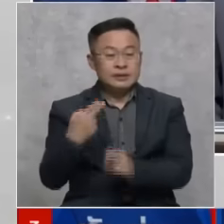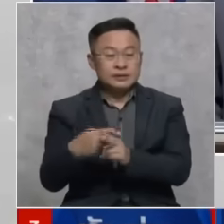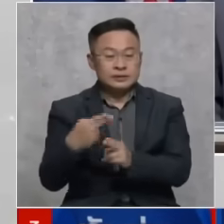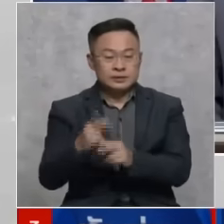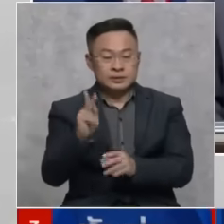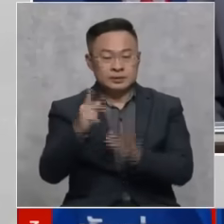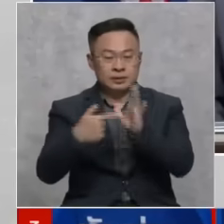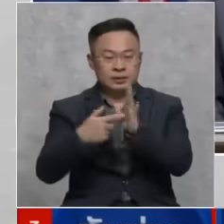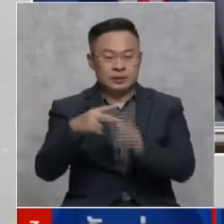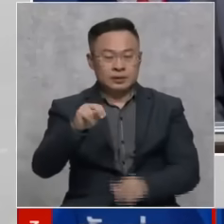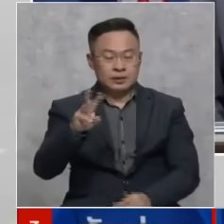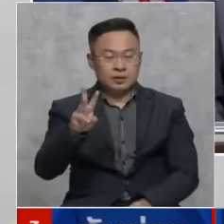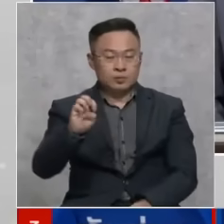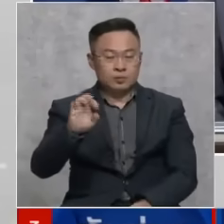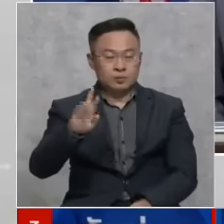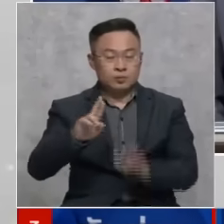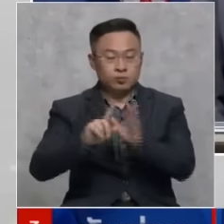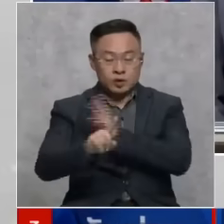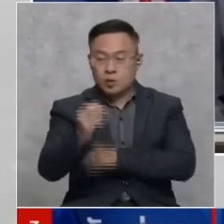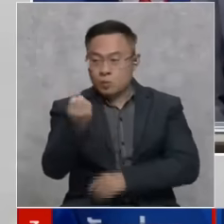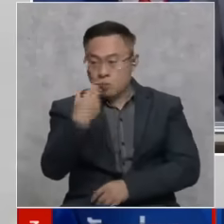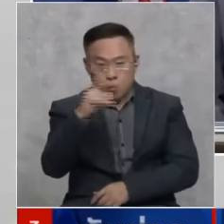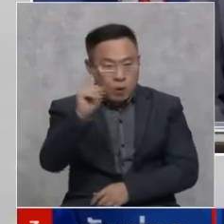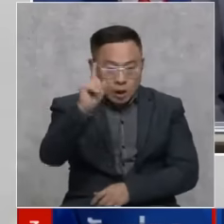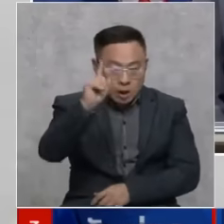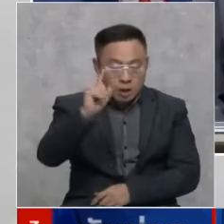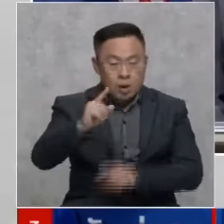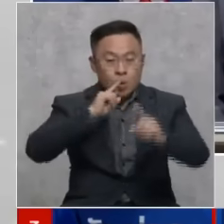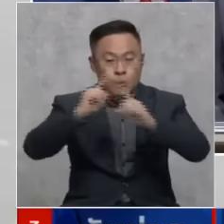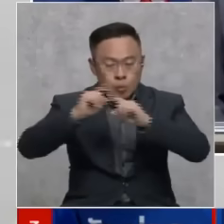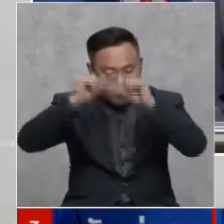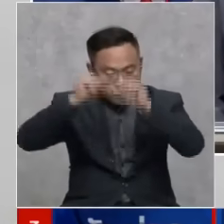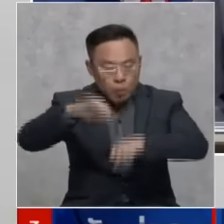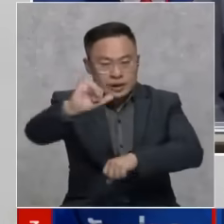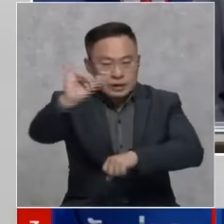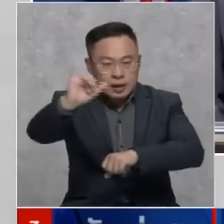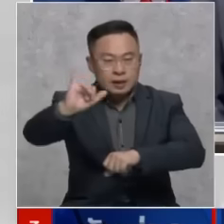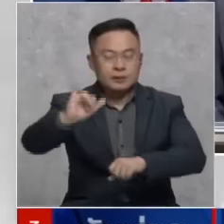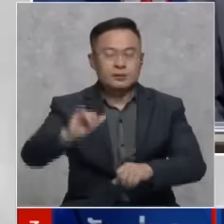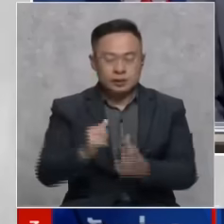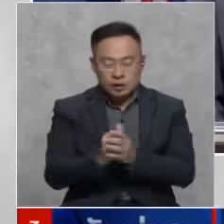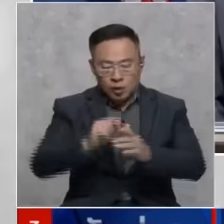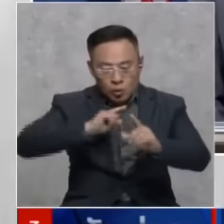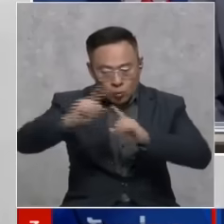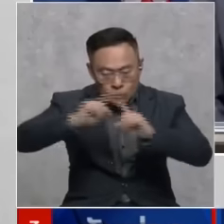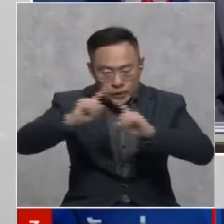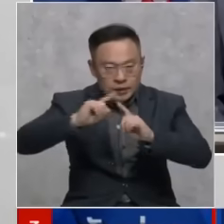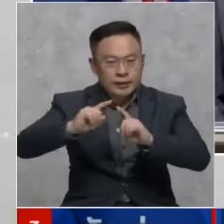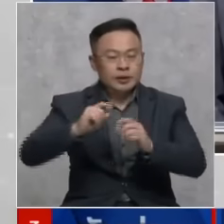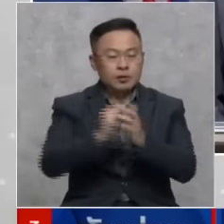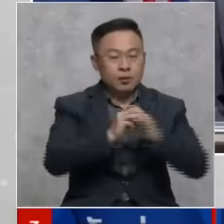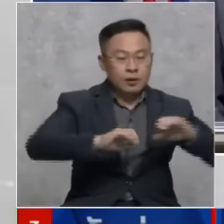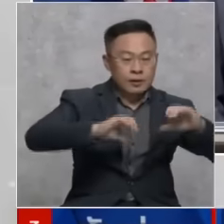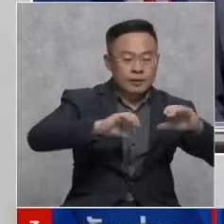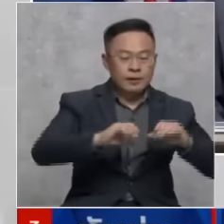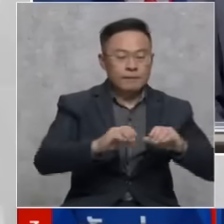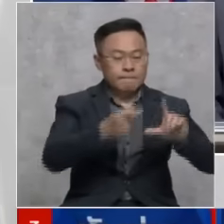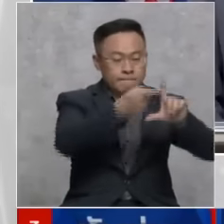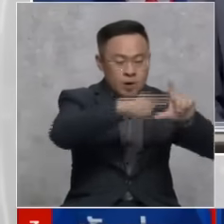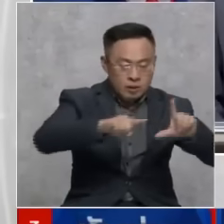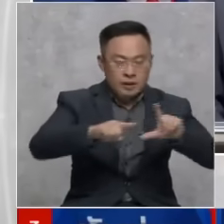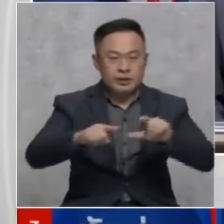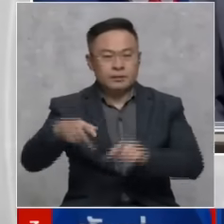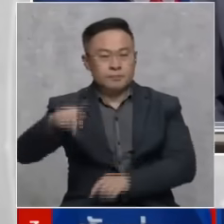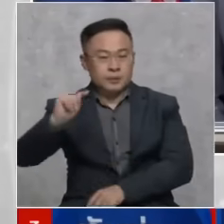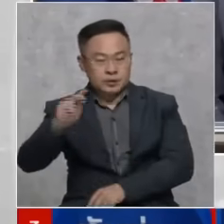ณกนวีถึงขั้นบอกเลยยังไม่มีการพูดคุยกันอย่างเป็นทางการค่ะอย่างเป็นทางการที่ว่าคือคุยกันระหว่างพรรคเป็นธรรมและพรรคก้าว